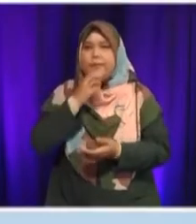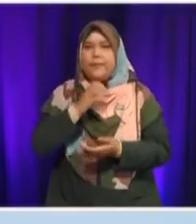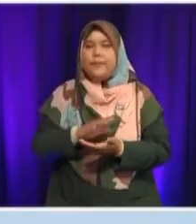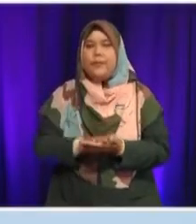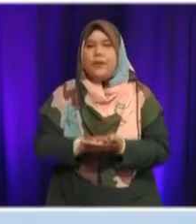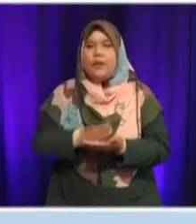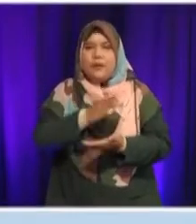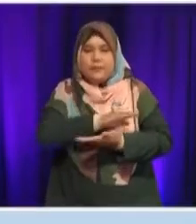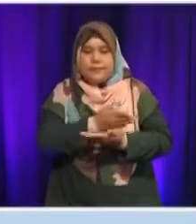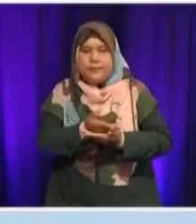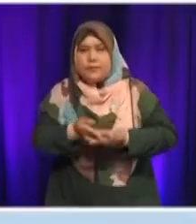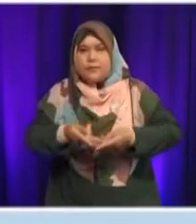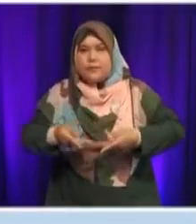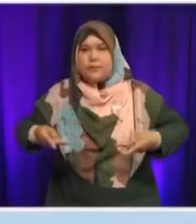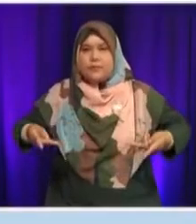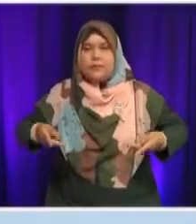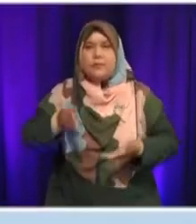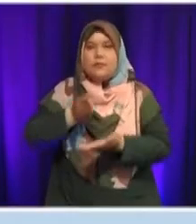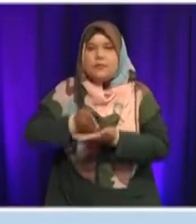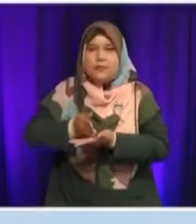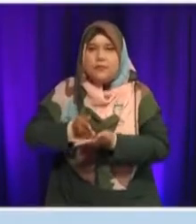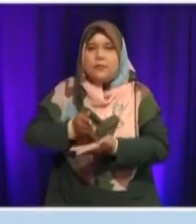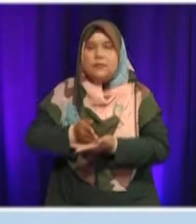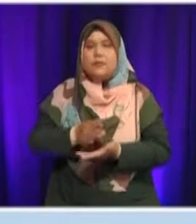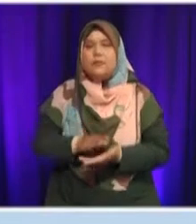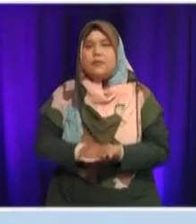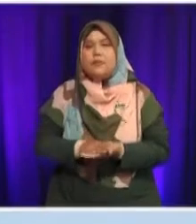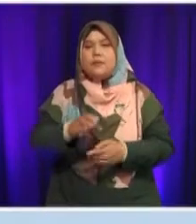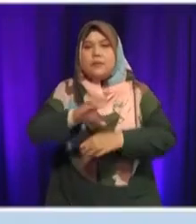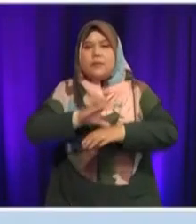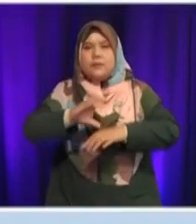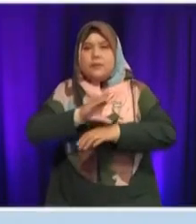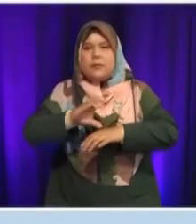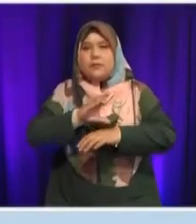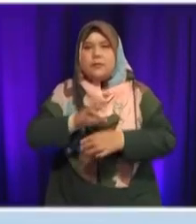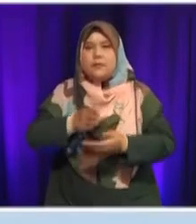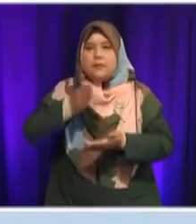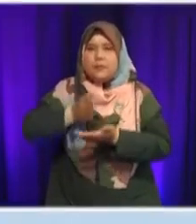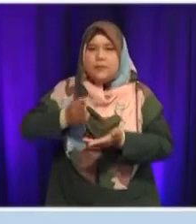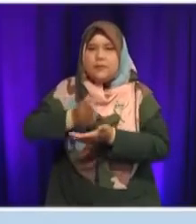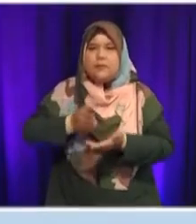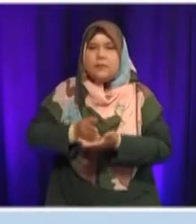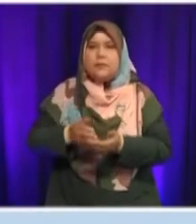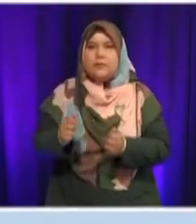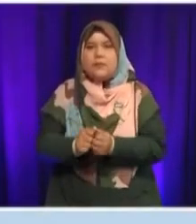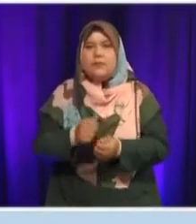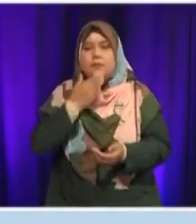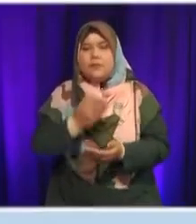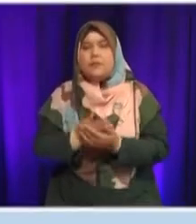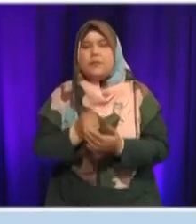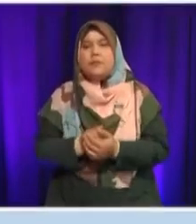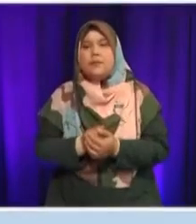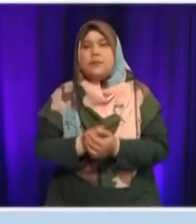pemotong nih kita gunakan adalah untuk memastikan bahwa coklat tadi dapat diraci atau dihancurkan dengan baik termasuklah dengan